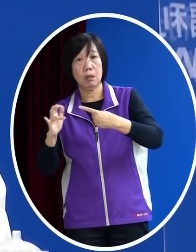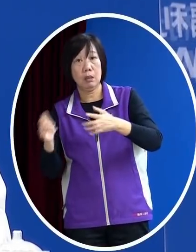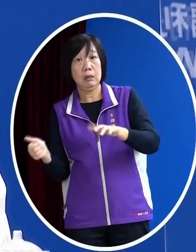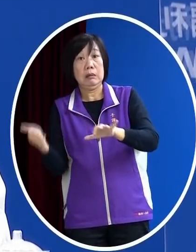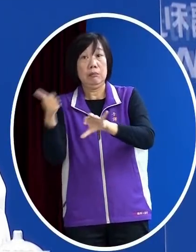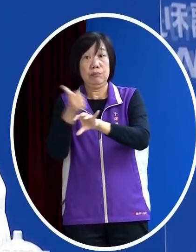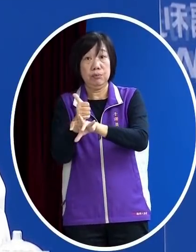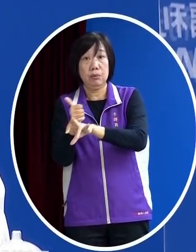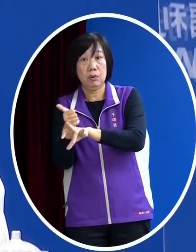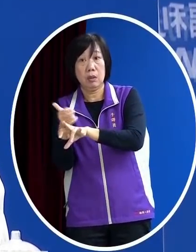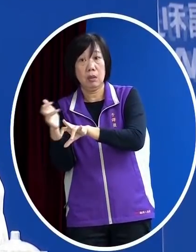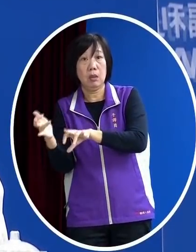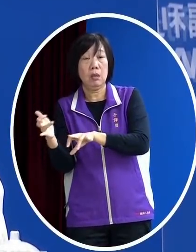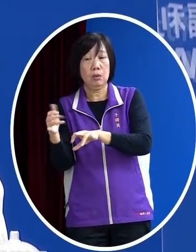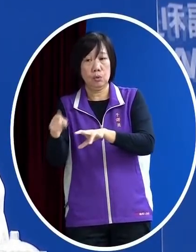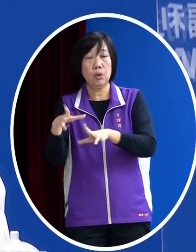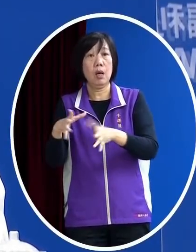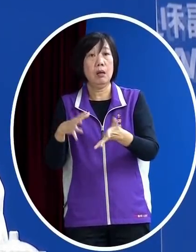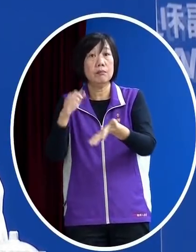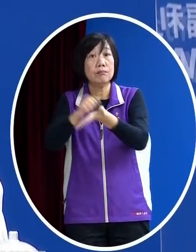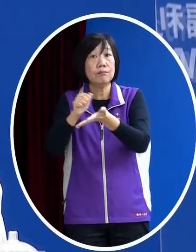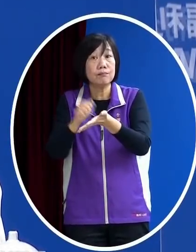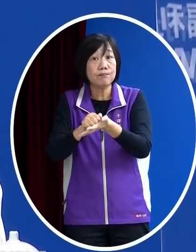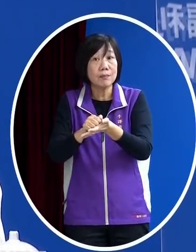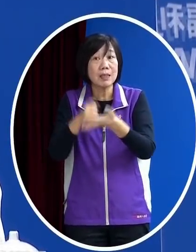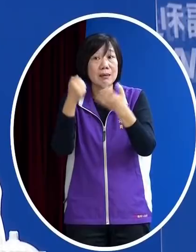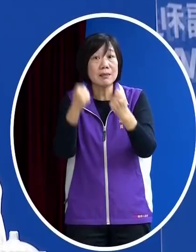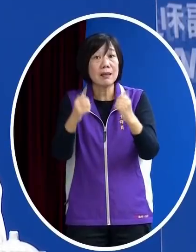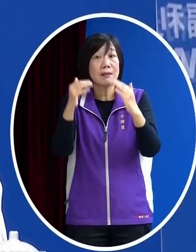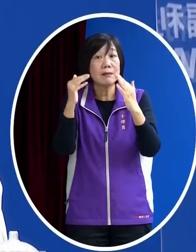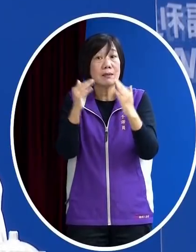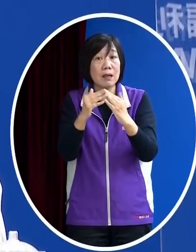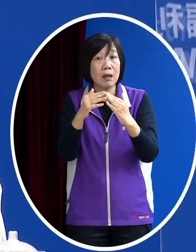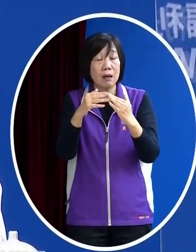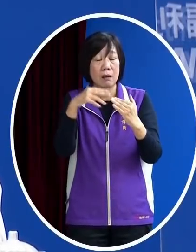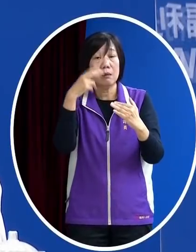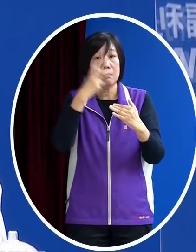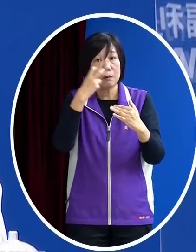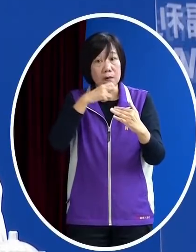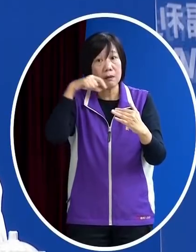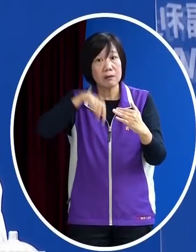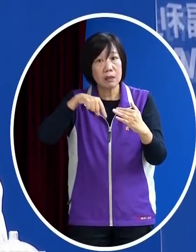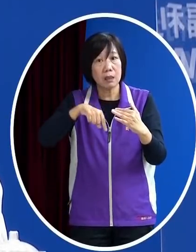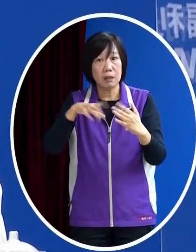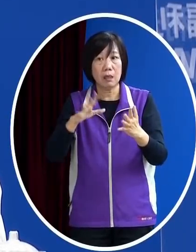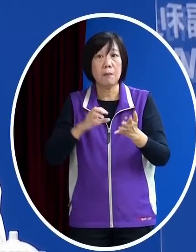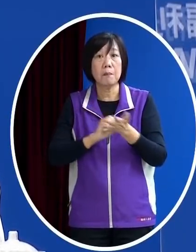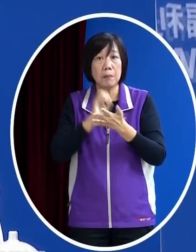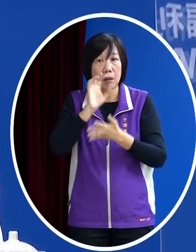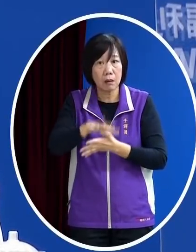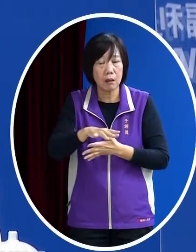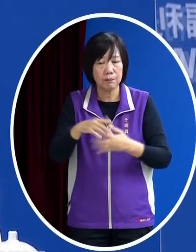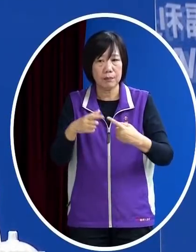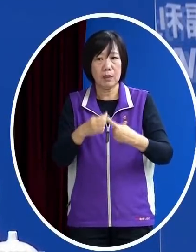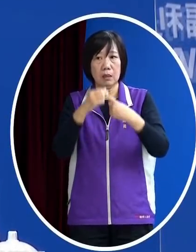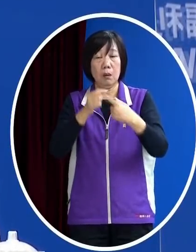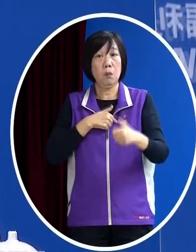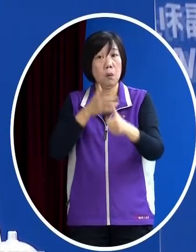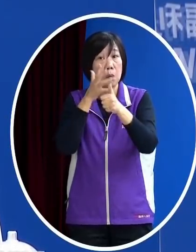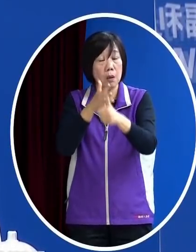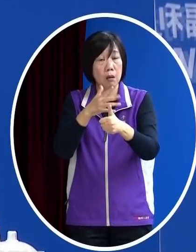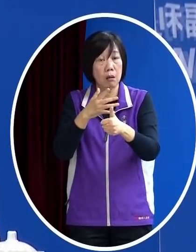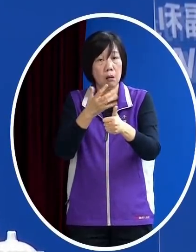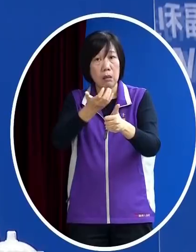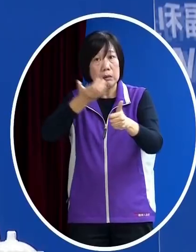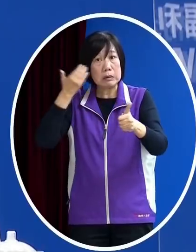登打我们的这个居家检疫的就是那个申报书嘛哈、那上面会第一个会询问他是不是有过去14天